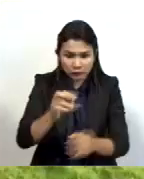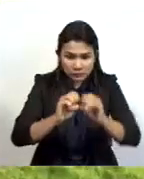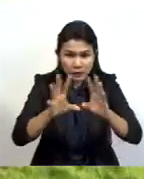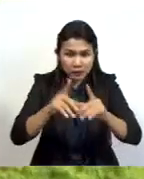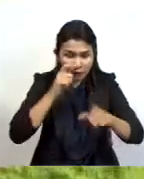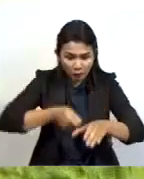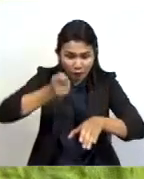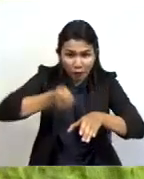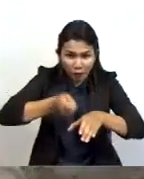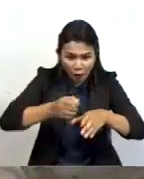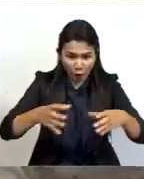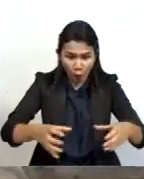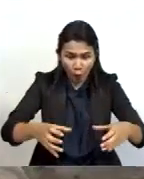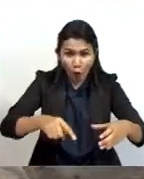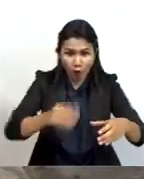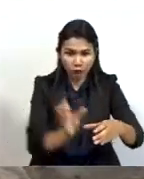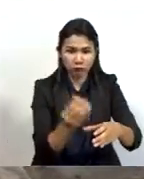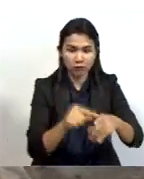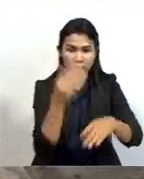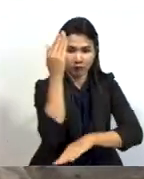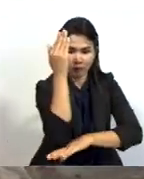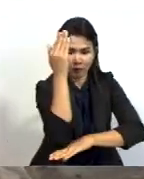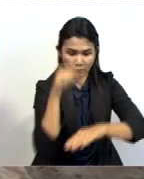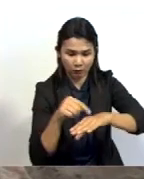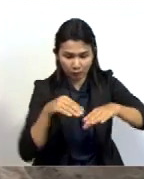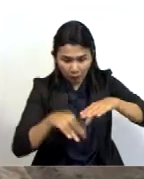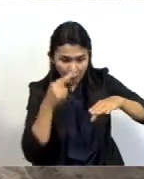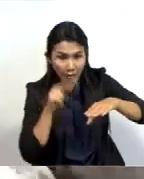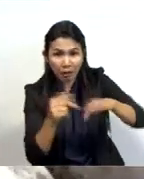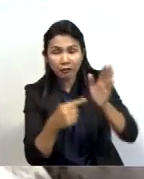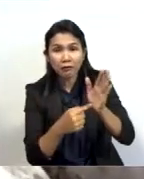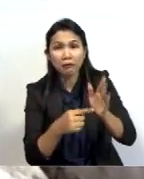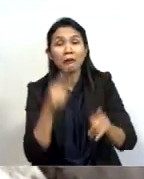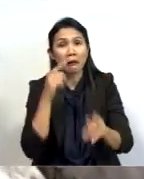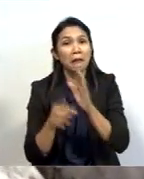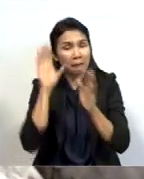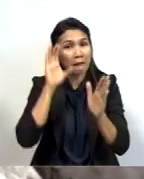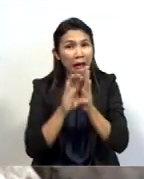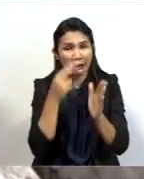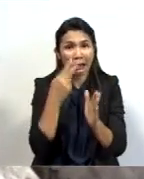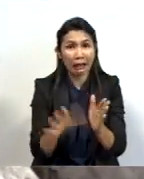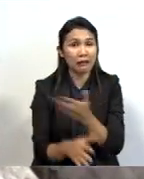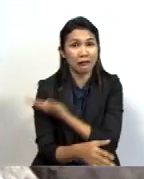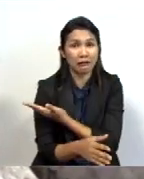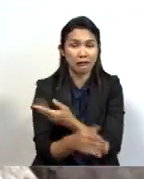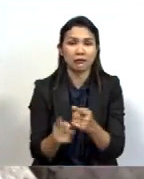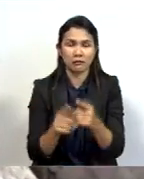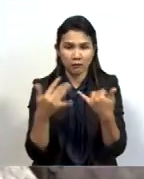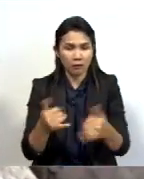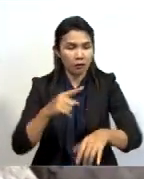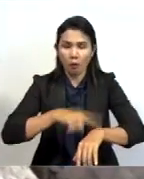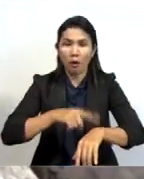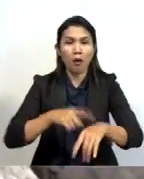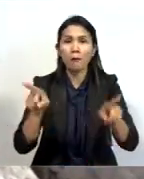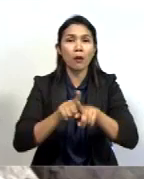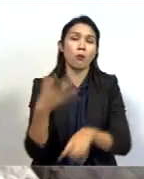พานมิตรภาพไทยลาวแห่งที่1อย่างชัดเจนอย่างภาพเมื่อสักครู่ที่คุณผู้ชมเห็นไปนะคะโดยระดับน้ำลดลงจากช่วงเวลาเดียวกัน